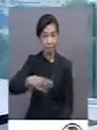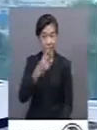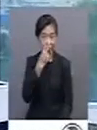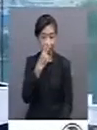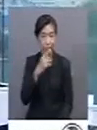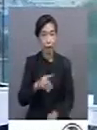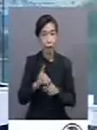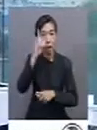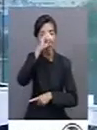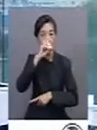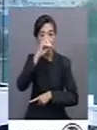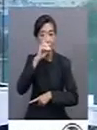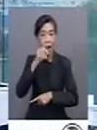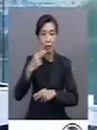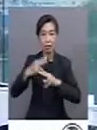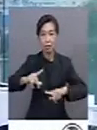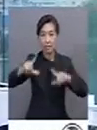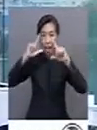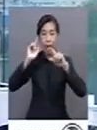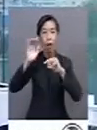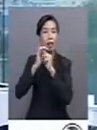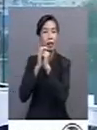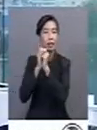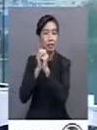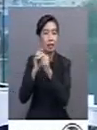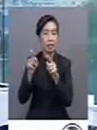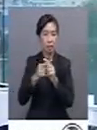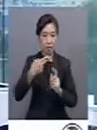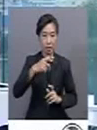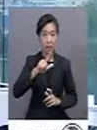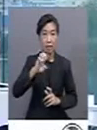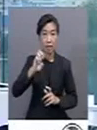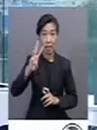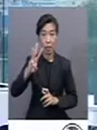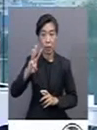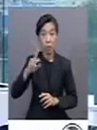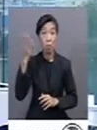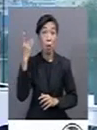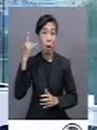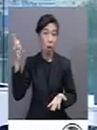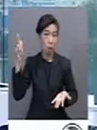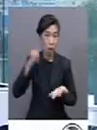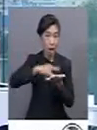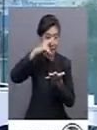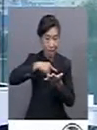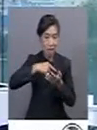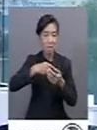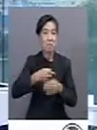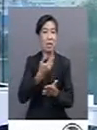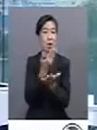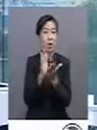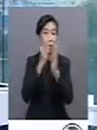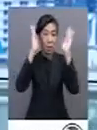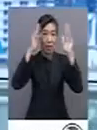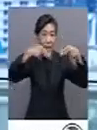ปอร์สตาร์ชาวเอเชียหลิวเต้าหัวเมื่อวานนี้เดินทางมาประเทศไทยเตรียมมาถ่ายโฆษณาแต่ว่าจากรายงานข่าวบอกว่